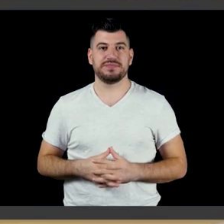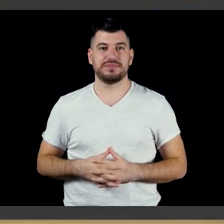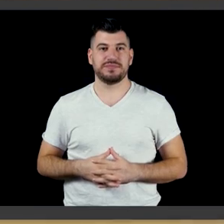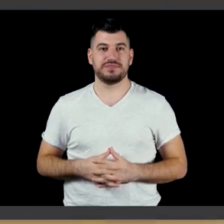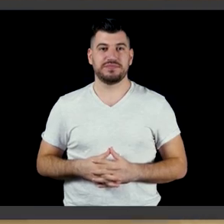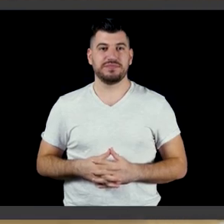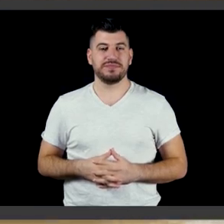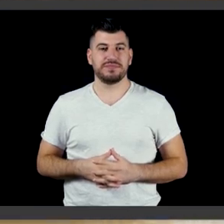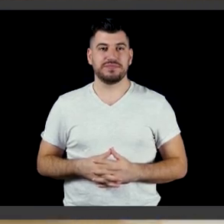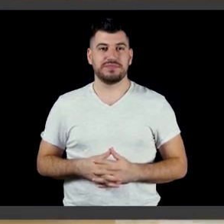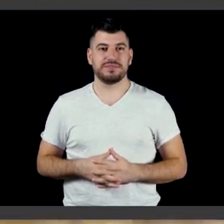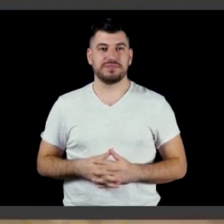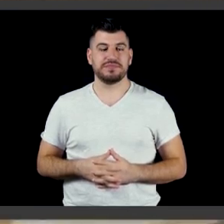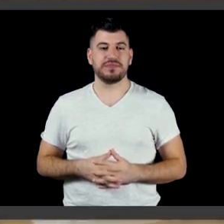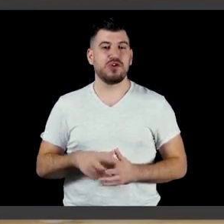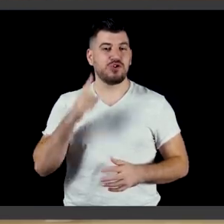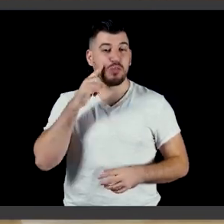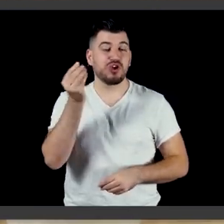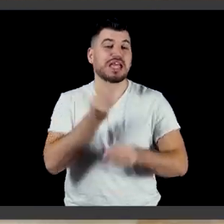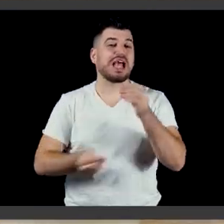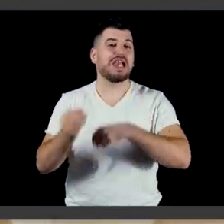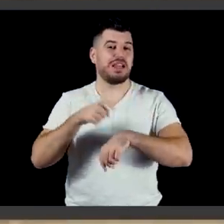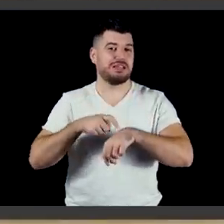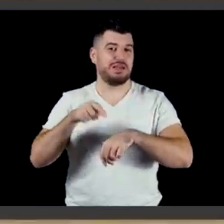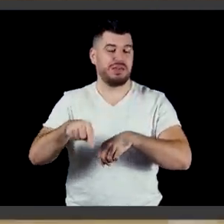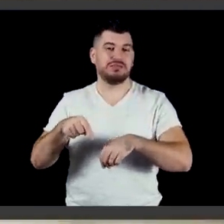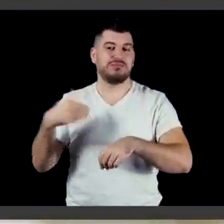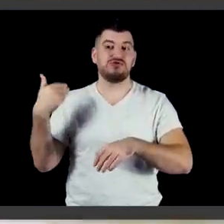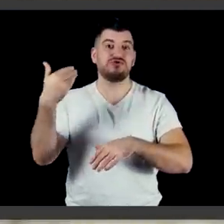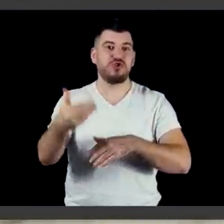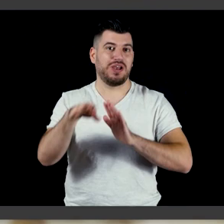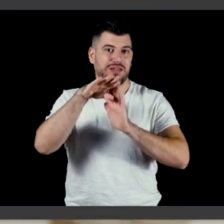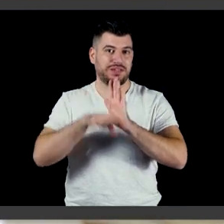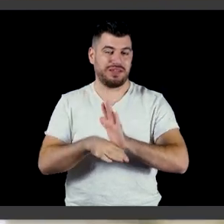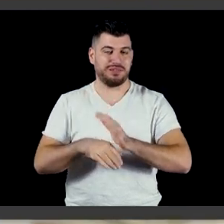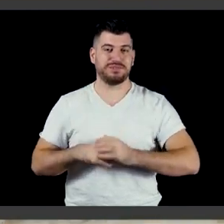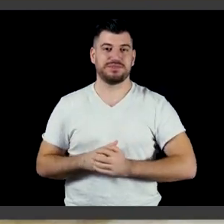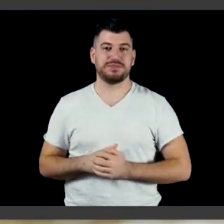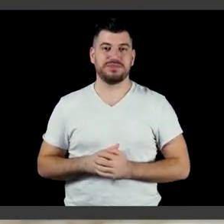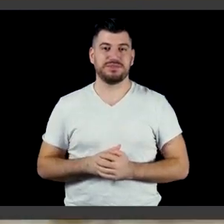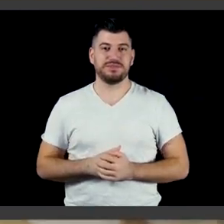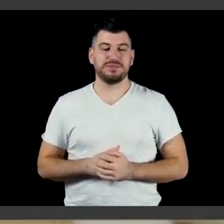Νομίζω ότι είναι το πιο ωραίο σημείο σε όλη τη συνταγή.